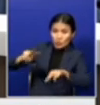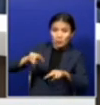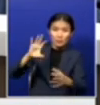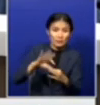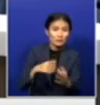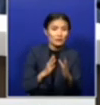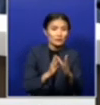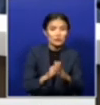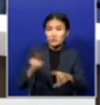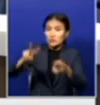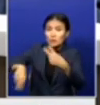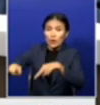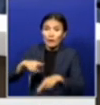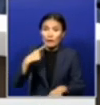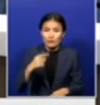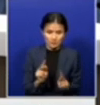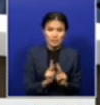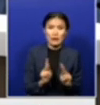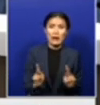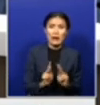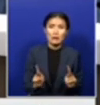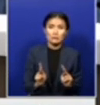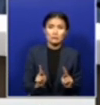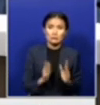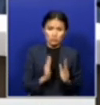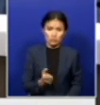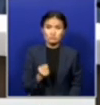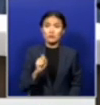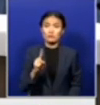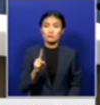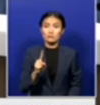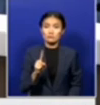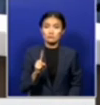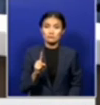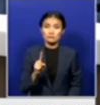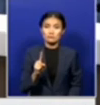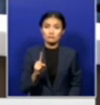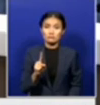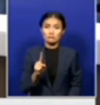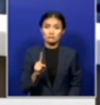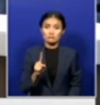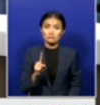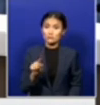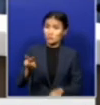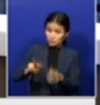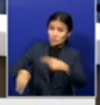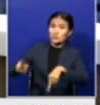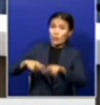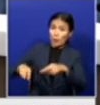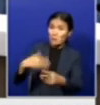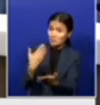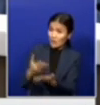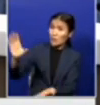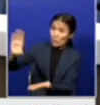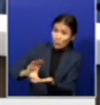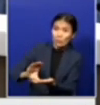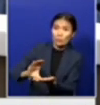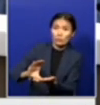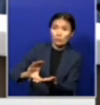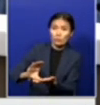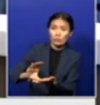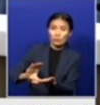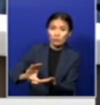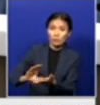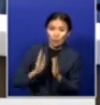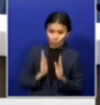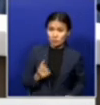นที่ทราบว่าก็ประมาณ11คนเท่านั้นนะฮะเพื่อจะตรวจสอบเงินจำนวนมหาศา